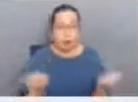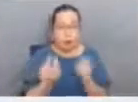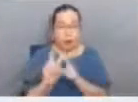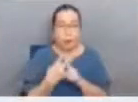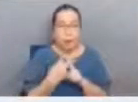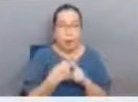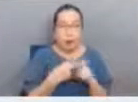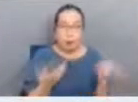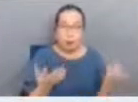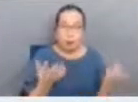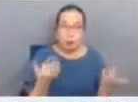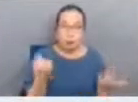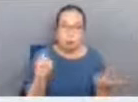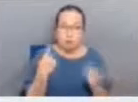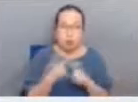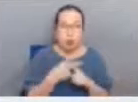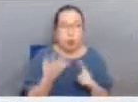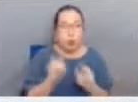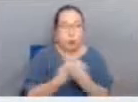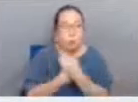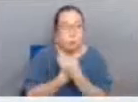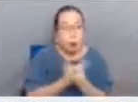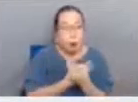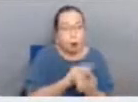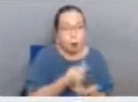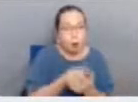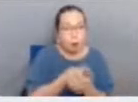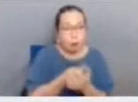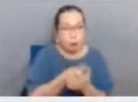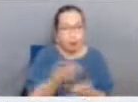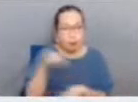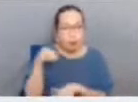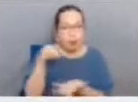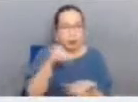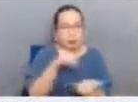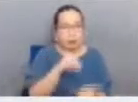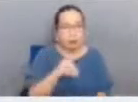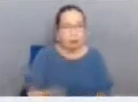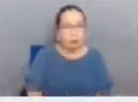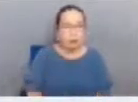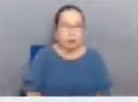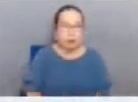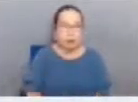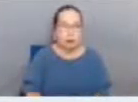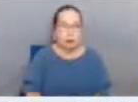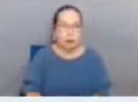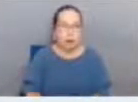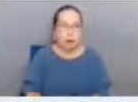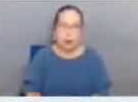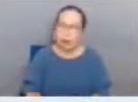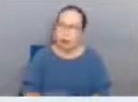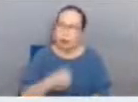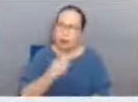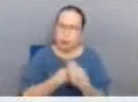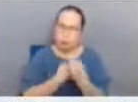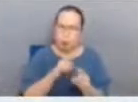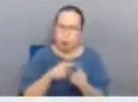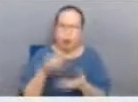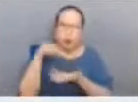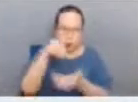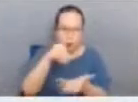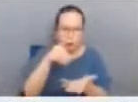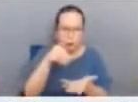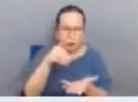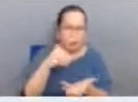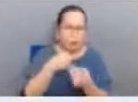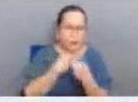ay makakatanggap mula sa 10,000 pesos hanggang 50,000 pesos depende sa kanilang kategorya. Kailangan ng aplikante